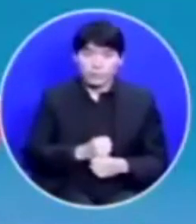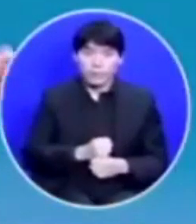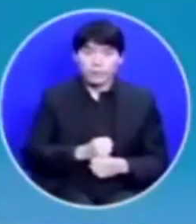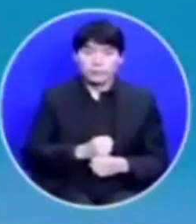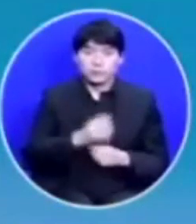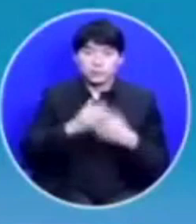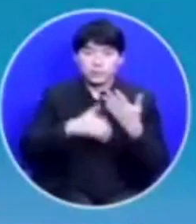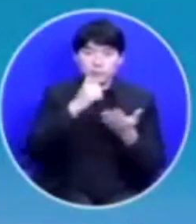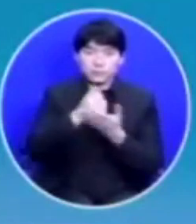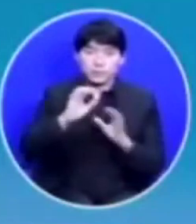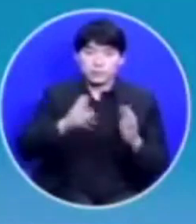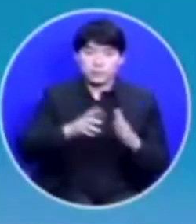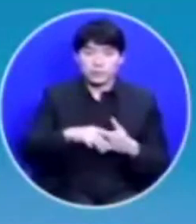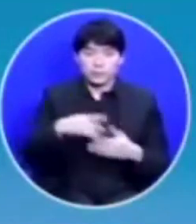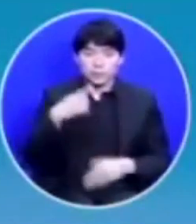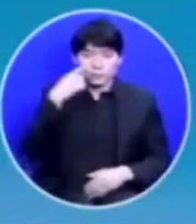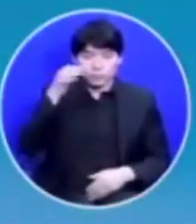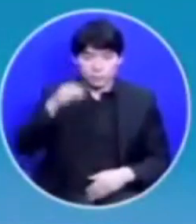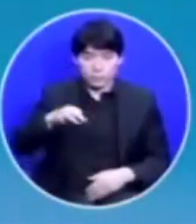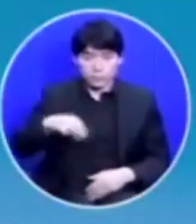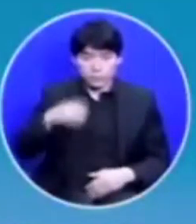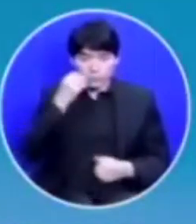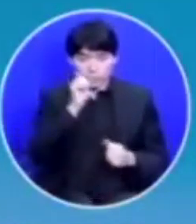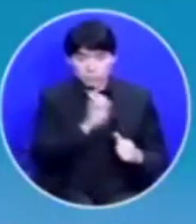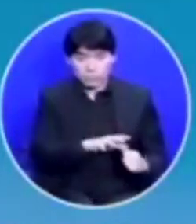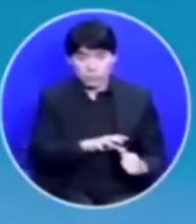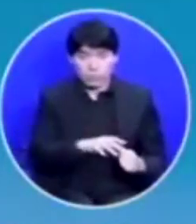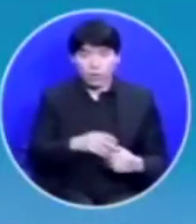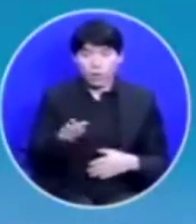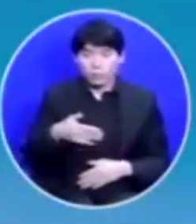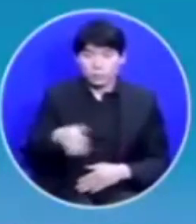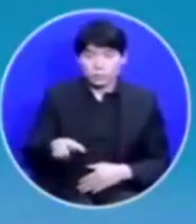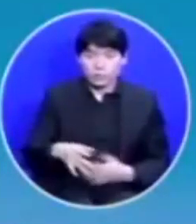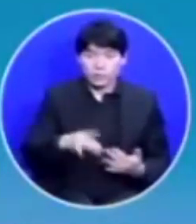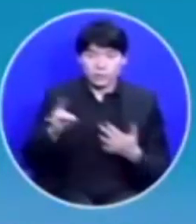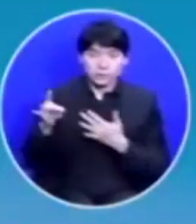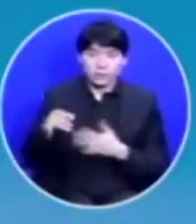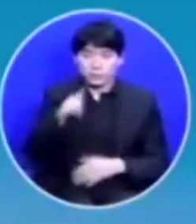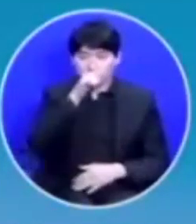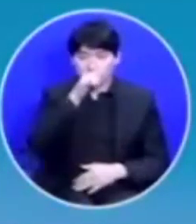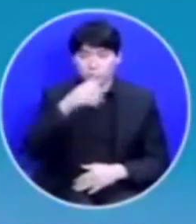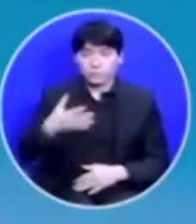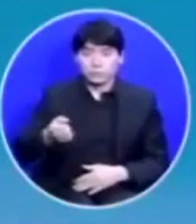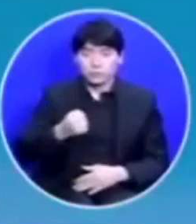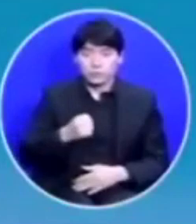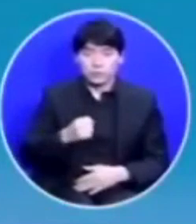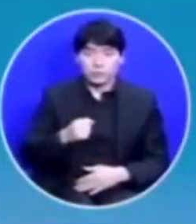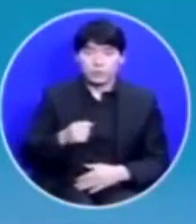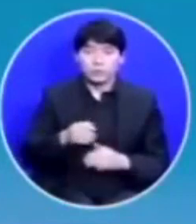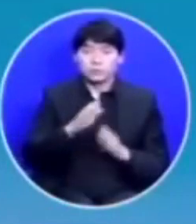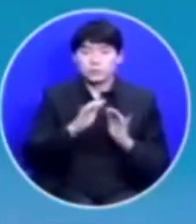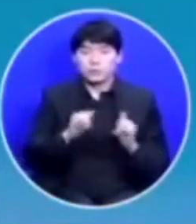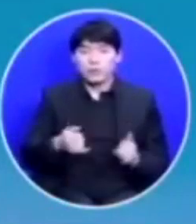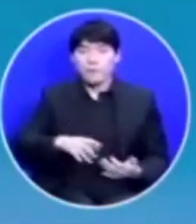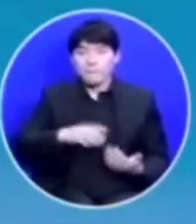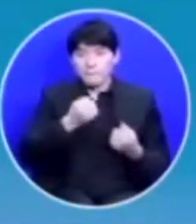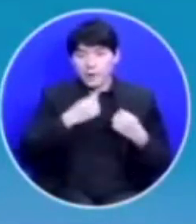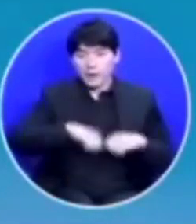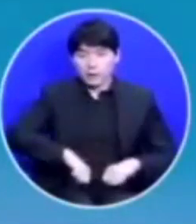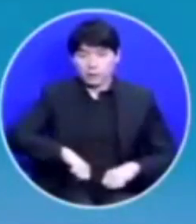하나님께서 세상의 천한 것들과 멸시 받는 것들과 없는 것들을 택하사 있는 것들을 피하려 하시나니